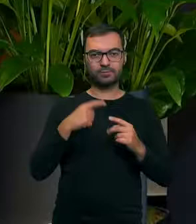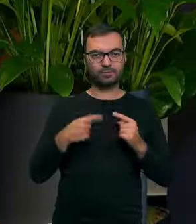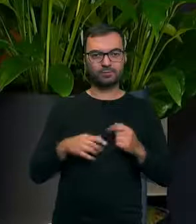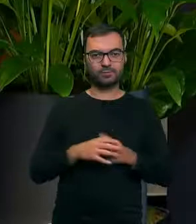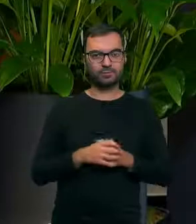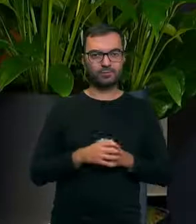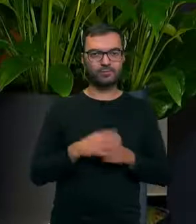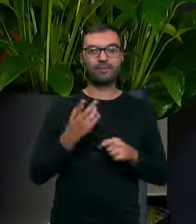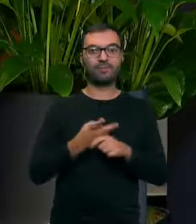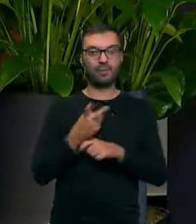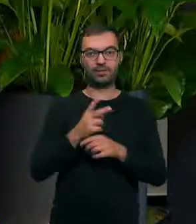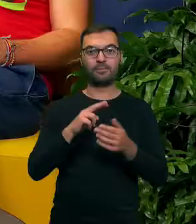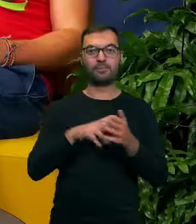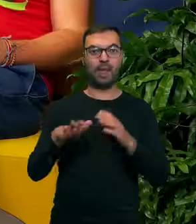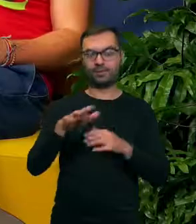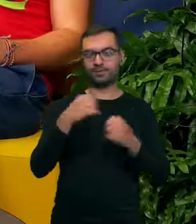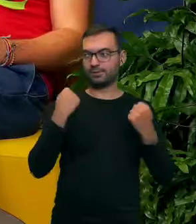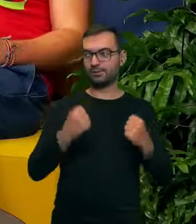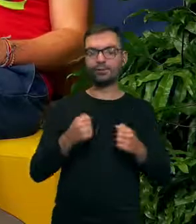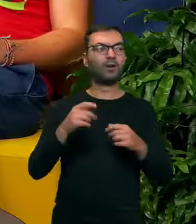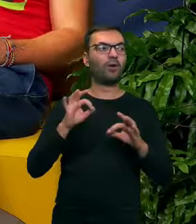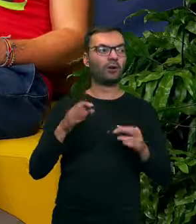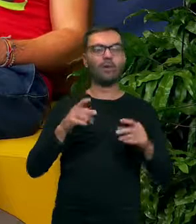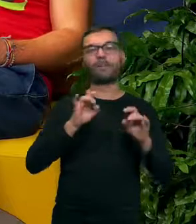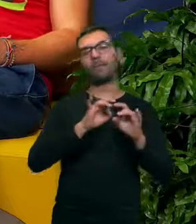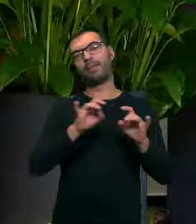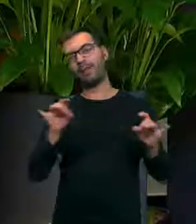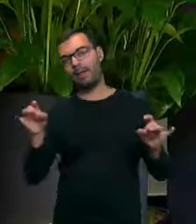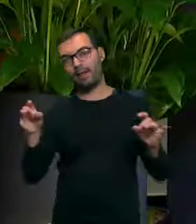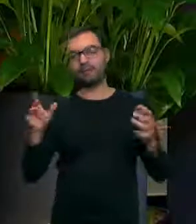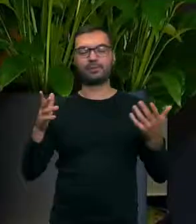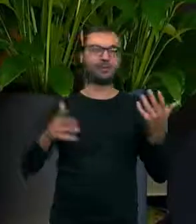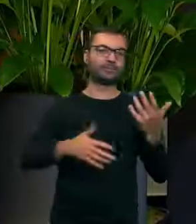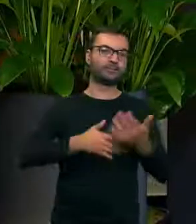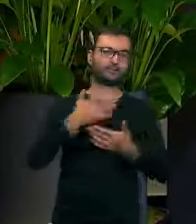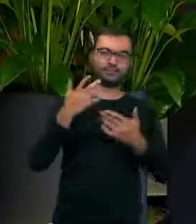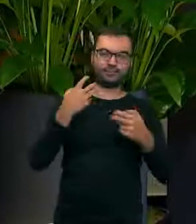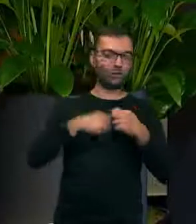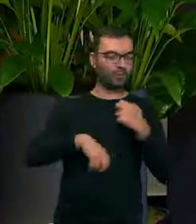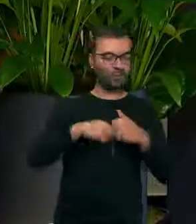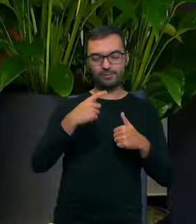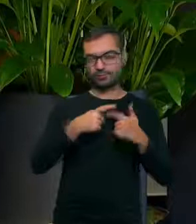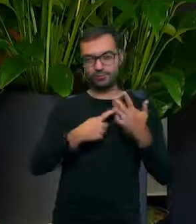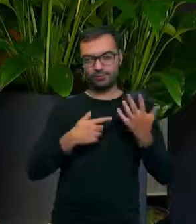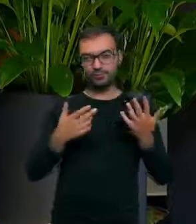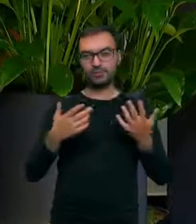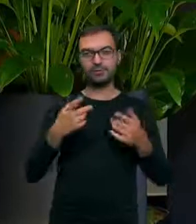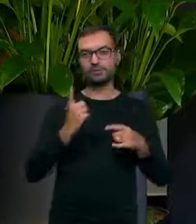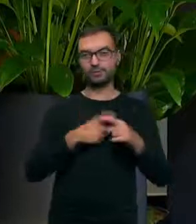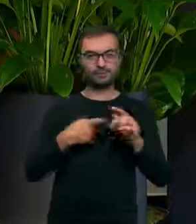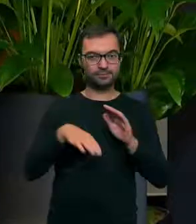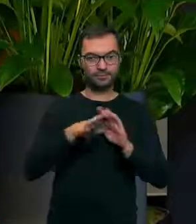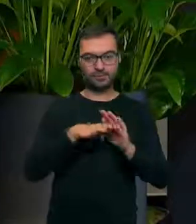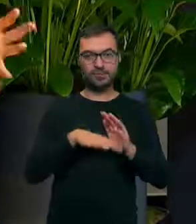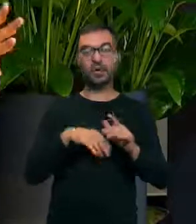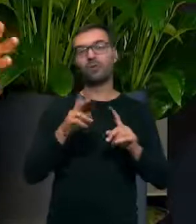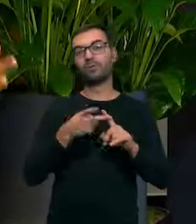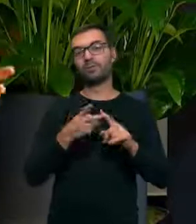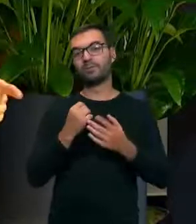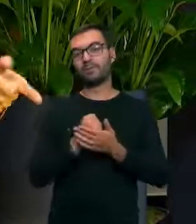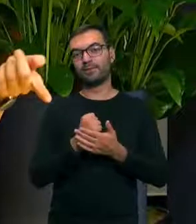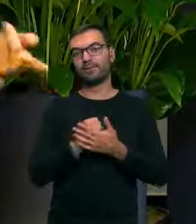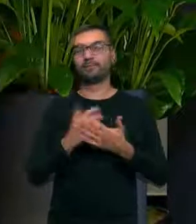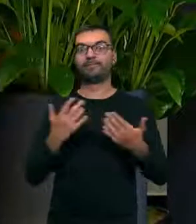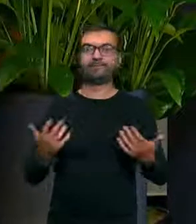no znaczy, właśnie. Wejść na plan. Bo z jednej strony właśnie pandemia i generalnie te obostrzenia, które z tym się wiążą, a z drugiej